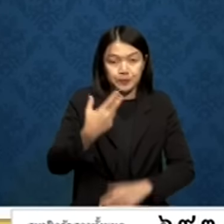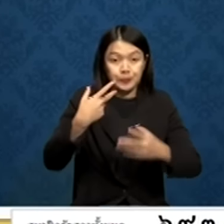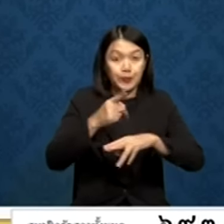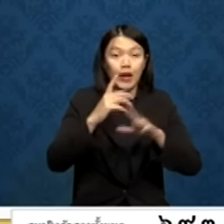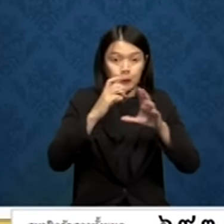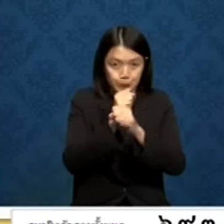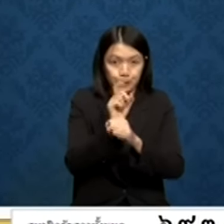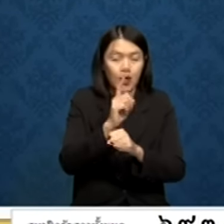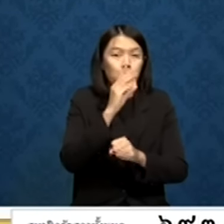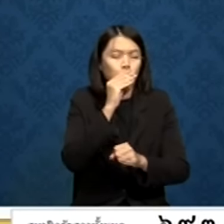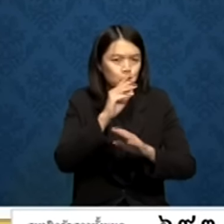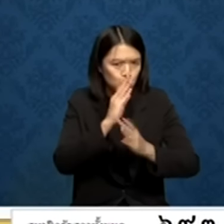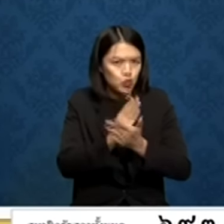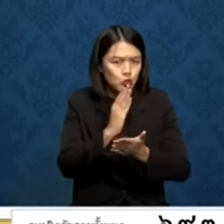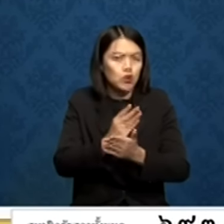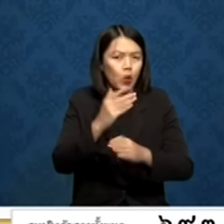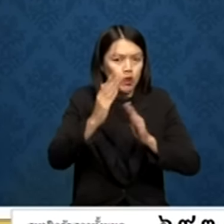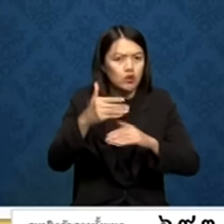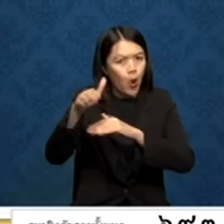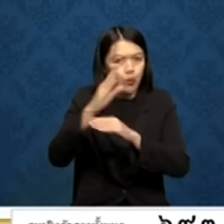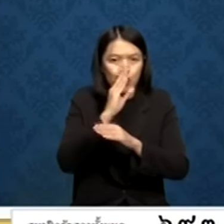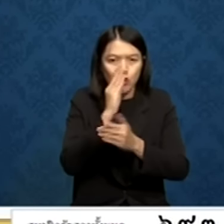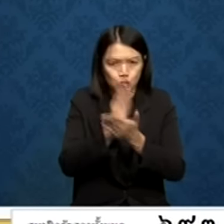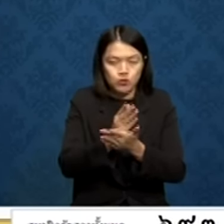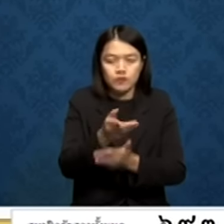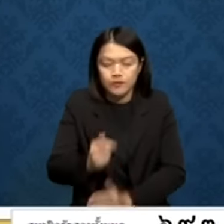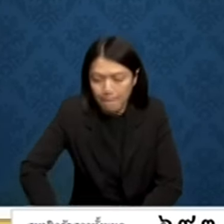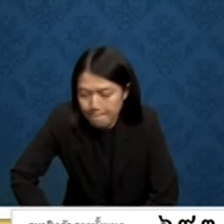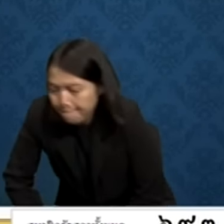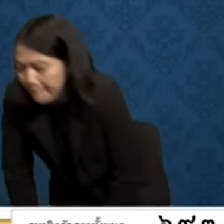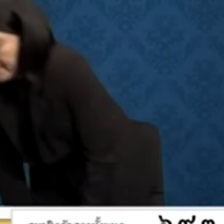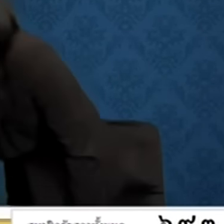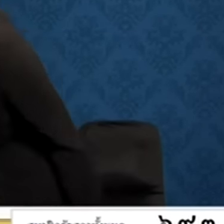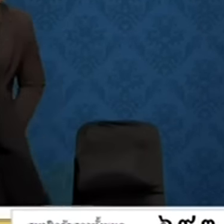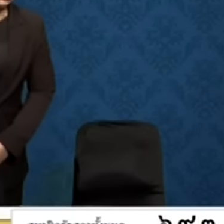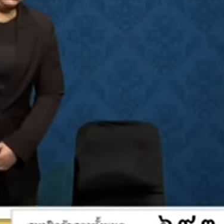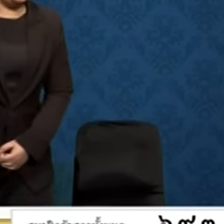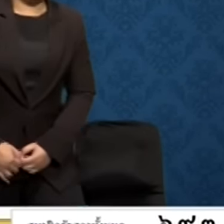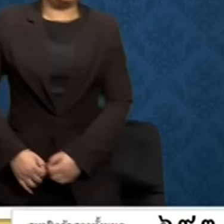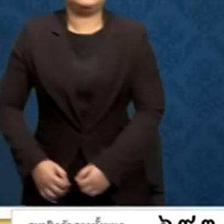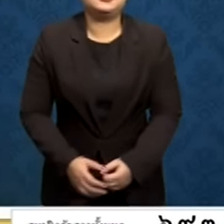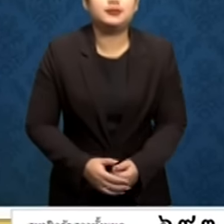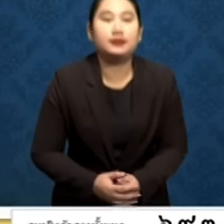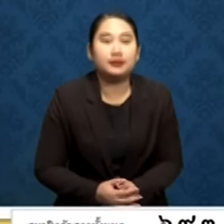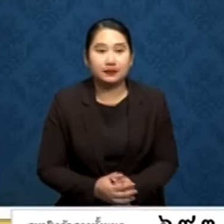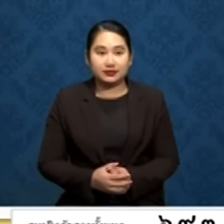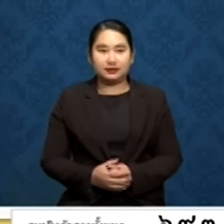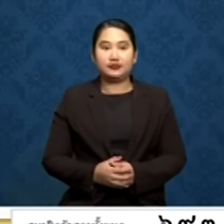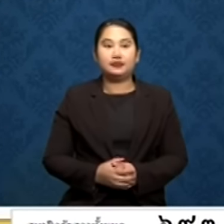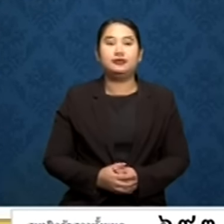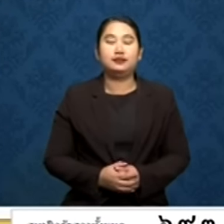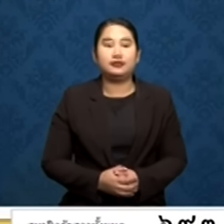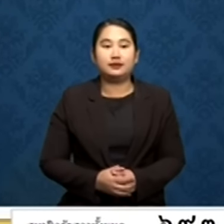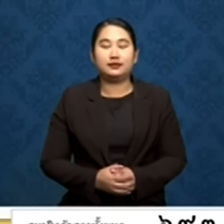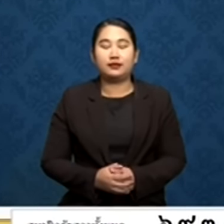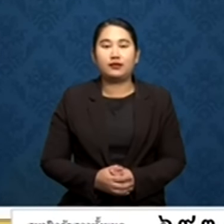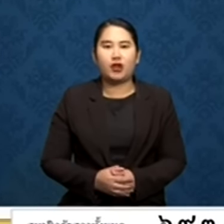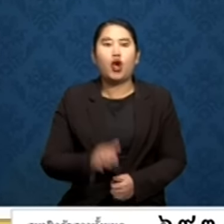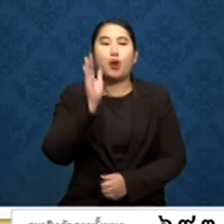อกให้เลิกพูดเกี่ยวกับเรื่องบุคคลอื่นเถอะครับที่เขาไม่มีโอกาสได้มาตอบโต้ที่นี่นะครับเขาเป็น